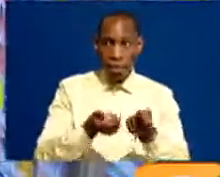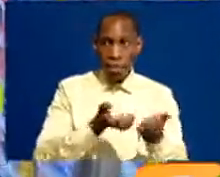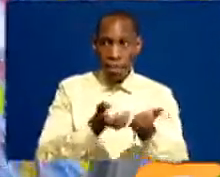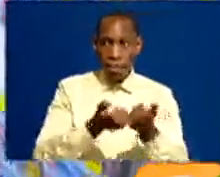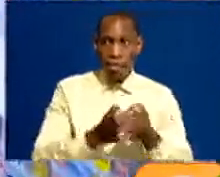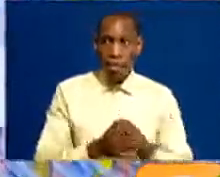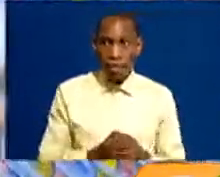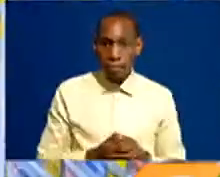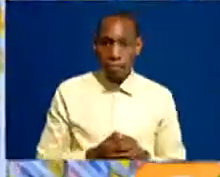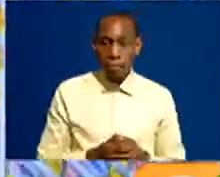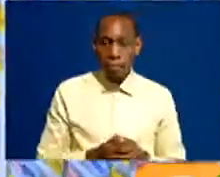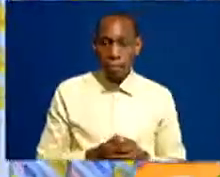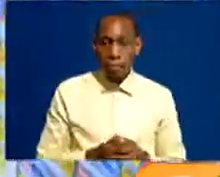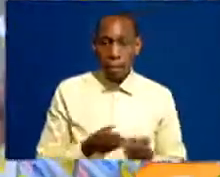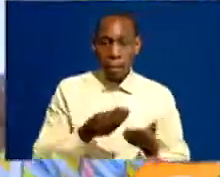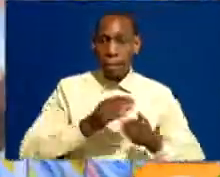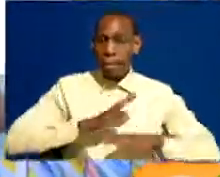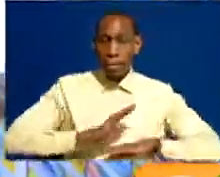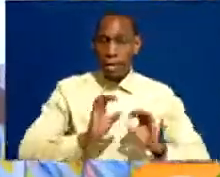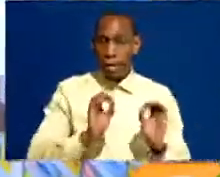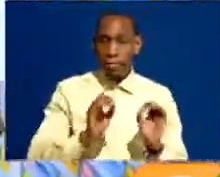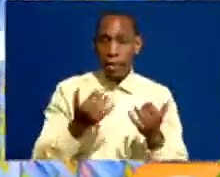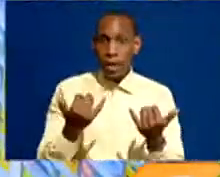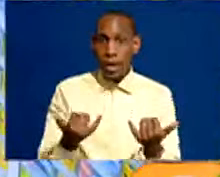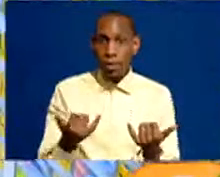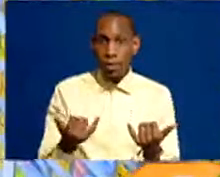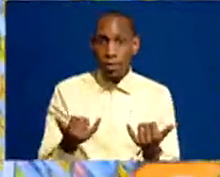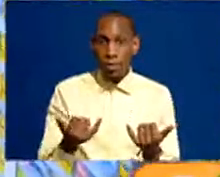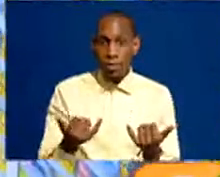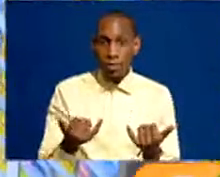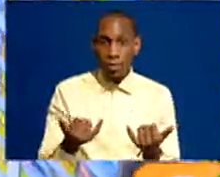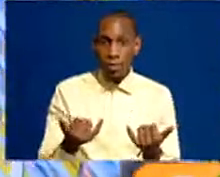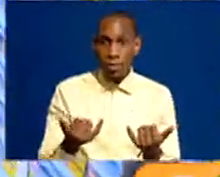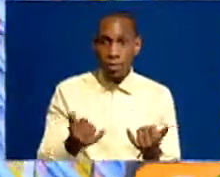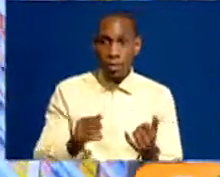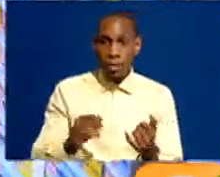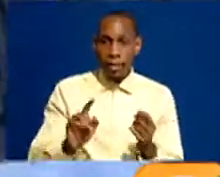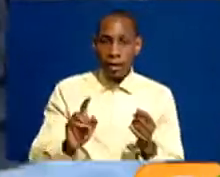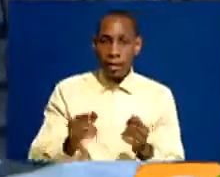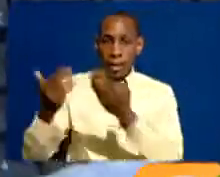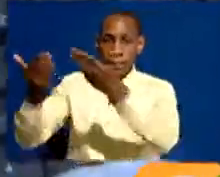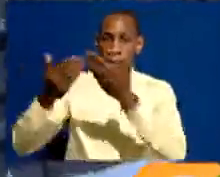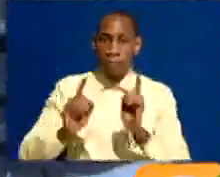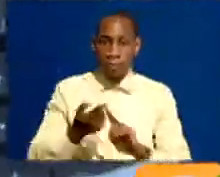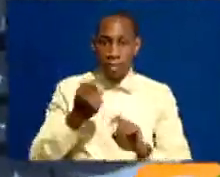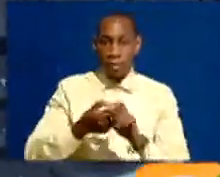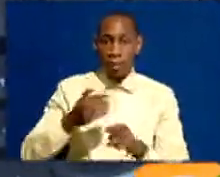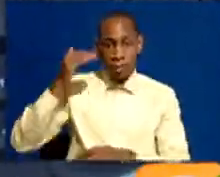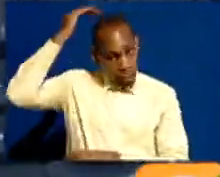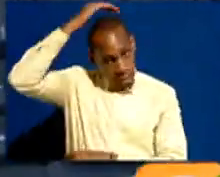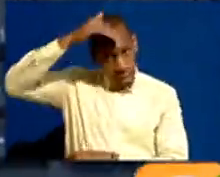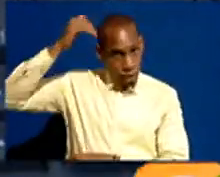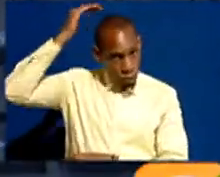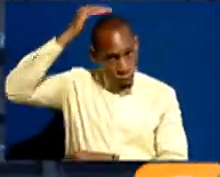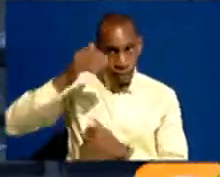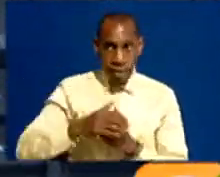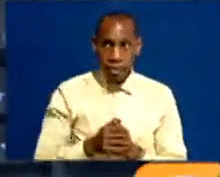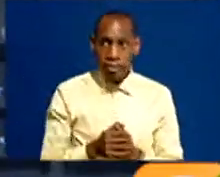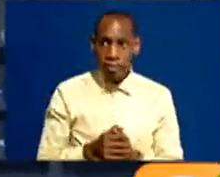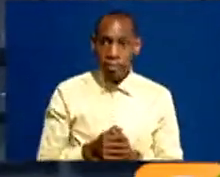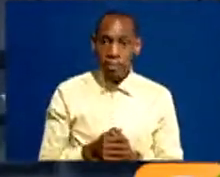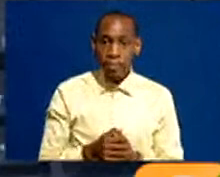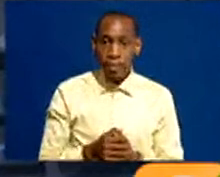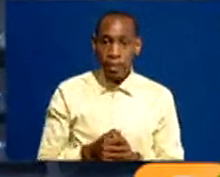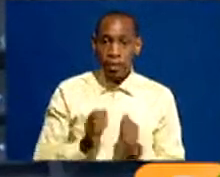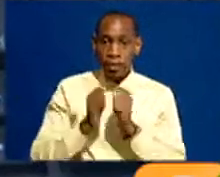sana juu sikuwa na pesa za kutosha. Ndivyo sasa nikaitisha kamzigo wangu ya kwanza kule Dubai. Tulikuwa na contact zote za Dubai na